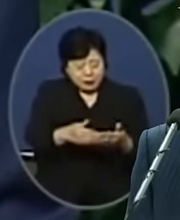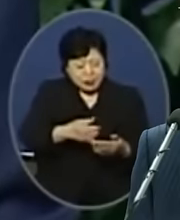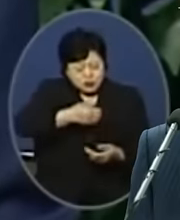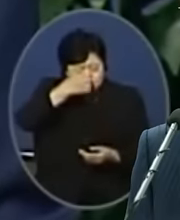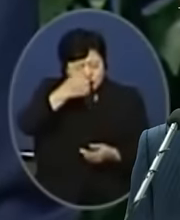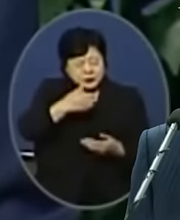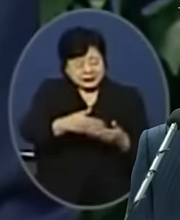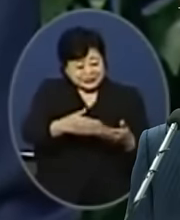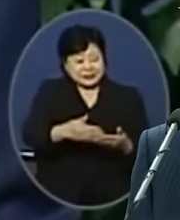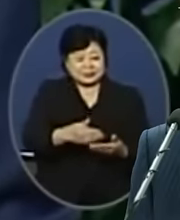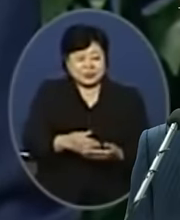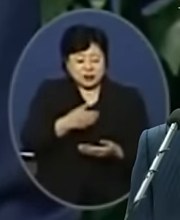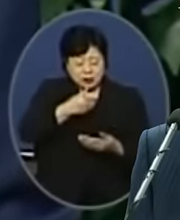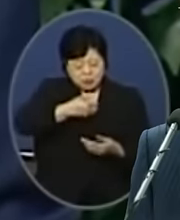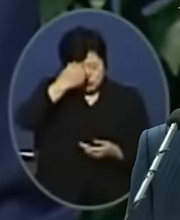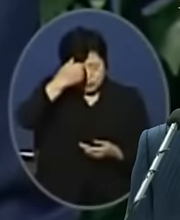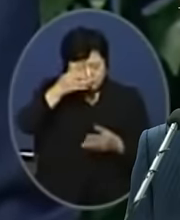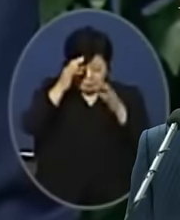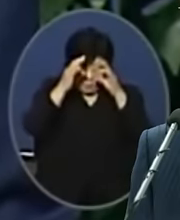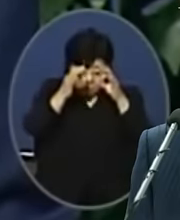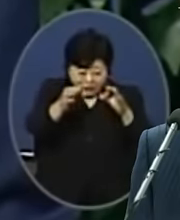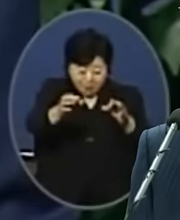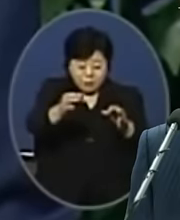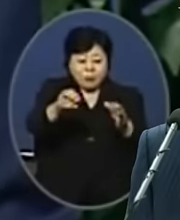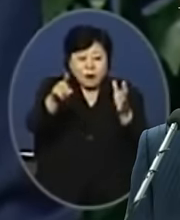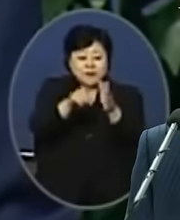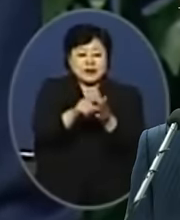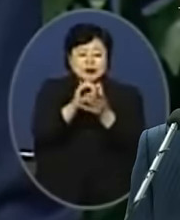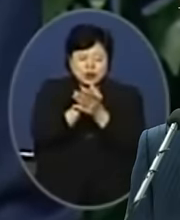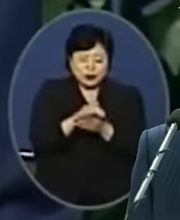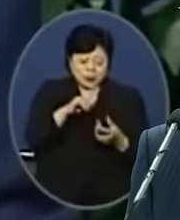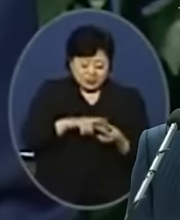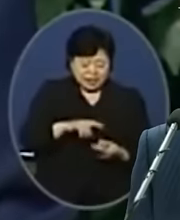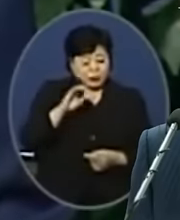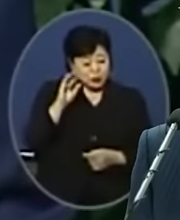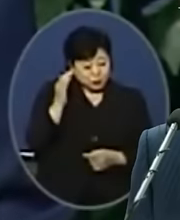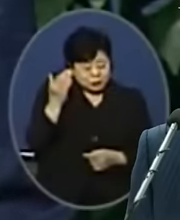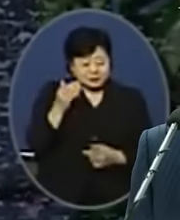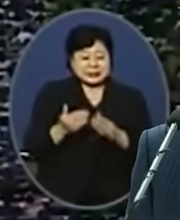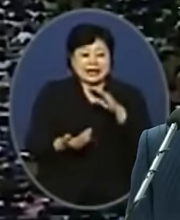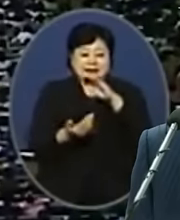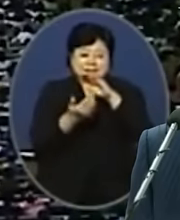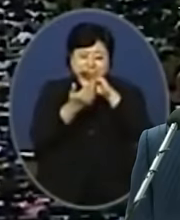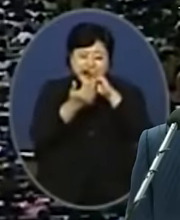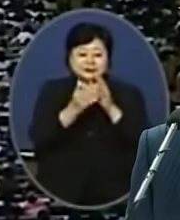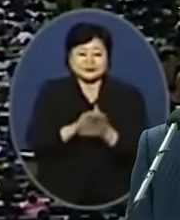꿈이 그려져 있으면 그 꿈을 바라보고 믿고 기도하면 그대로 이루어지는 것입니다.